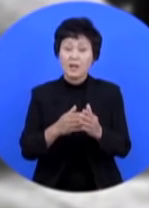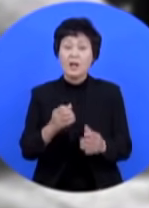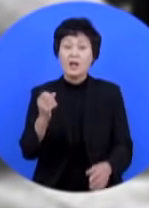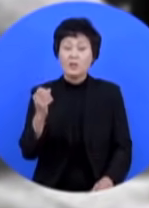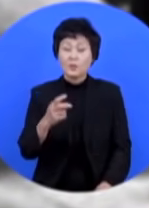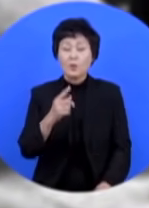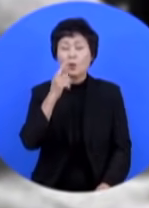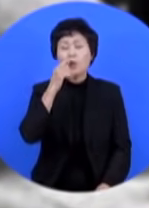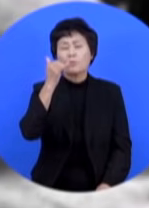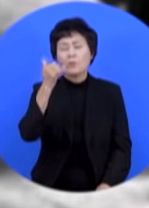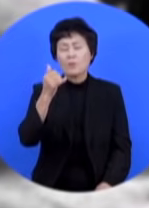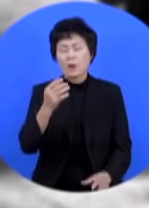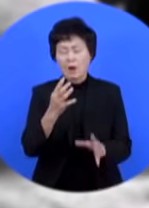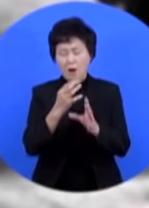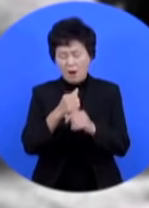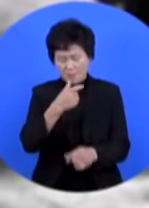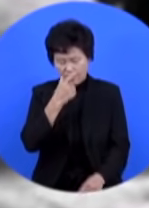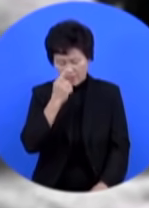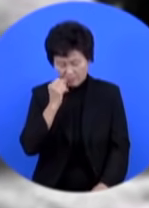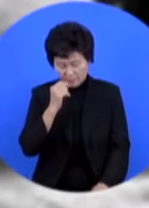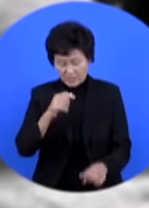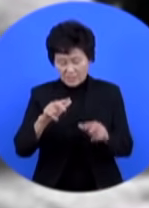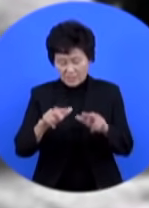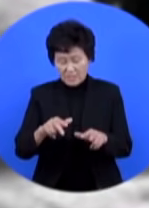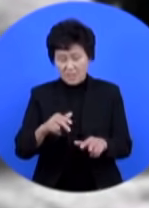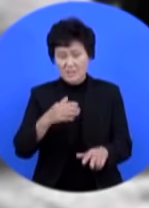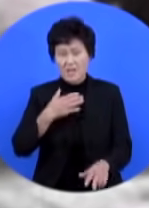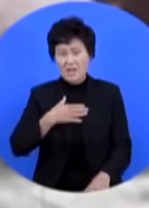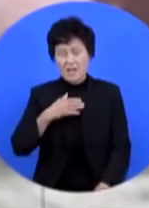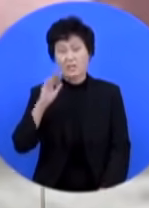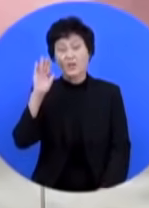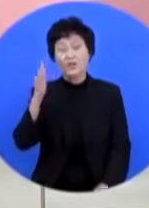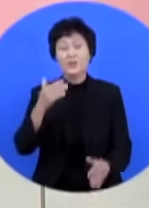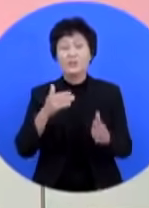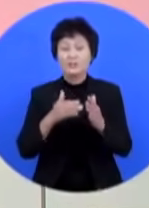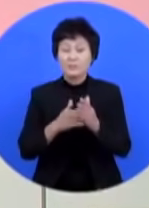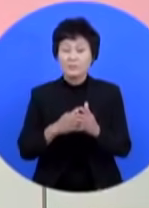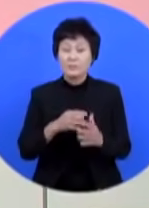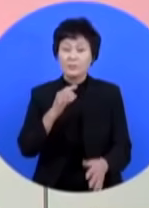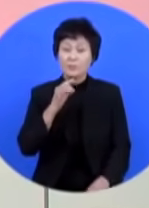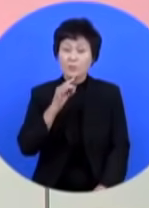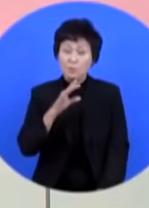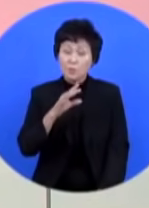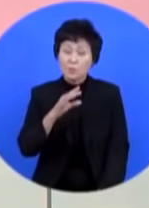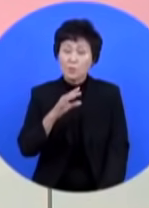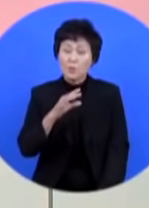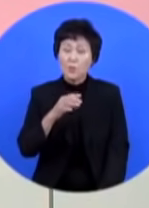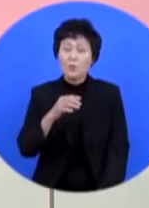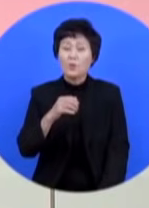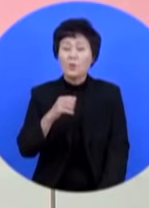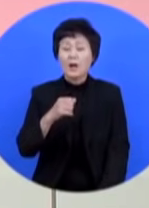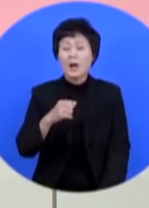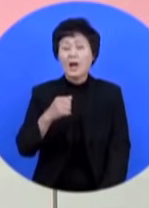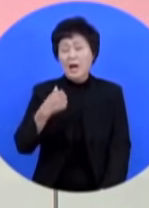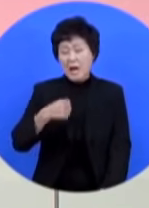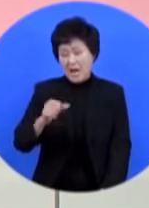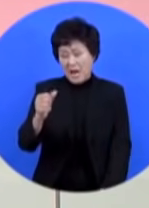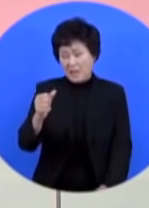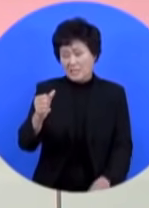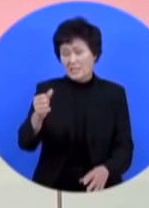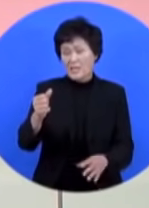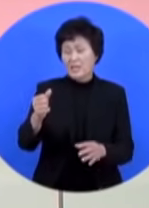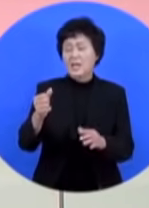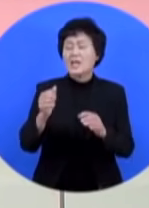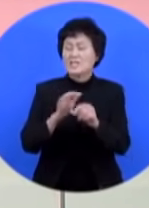이제야 확실히 깨닫게 하시니 감사합니다. 하나밖에 없는 아들에게 사랑한다는 말조차 제대로 하지 못한